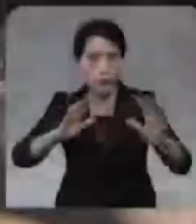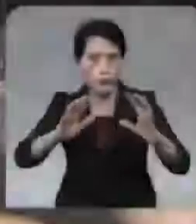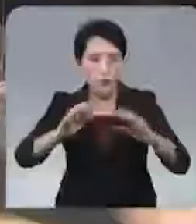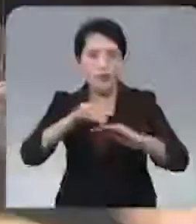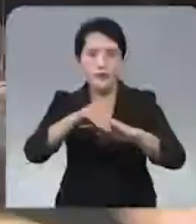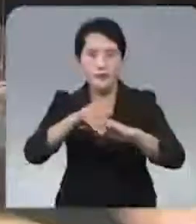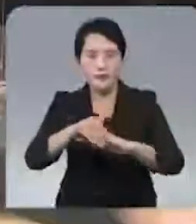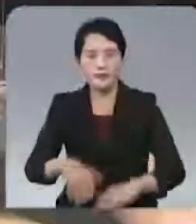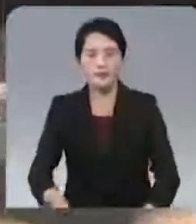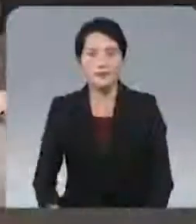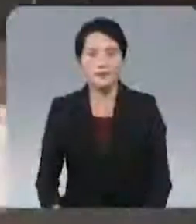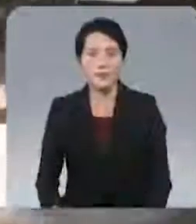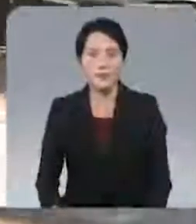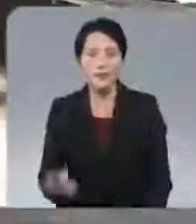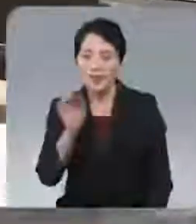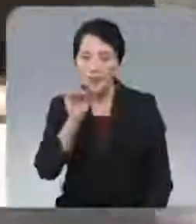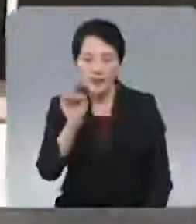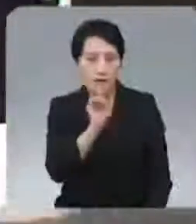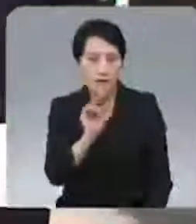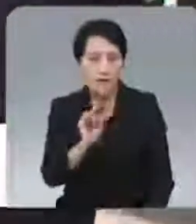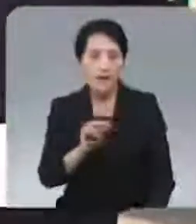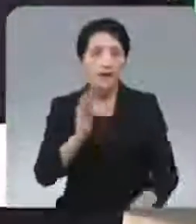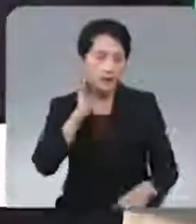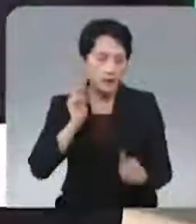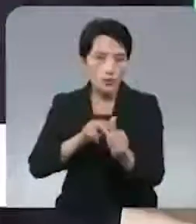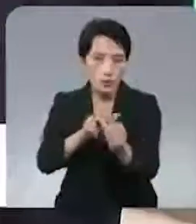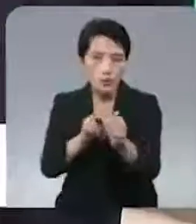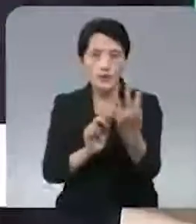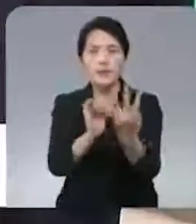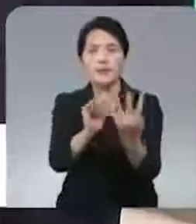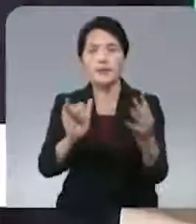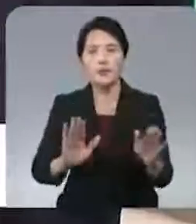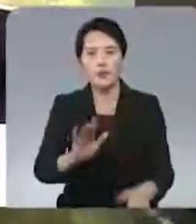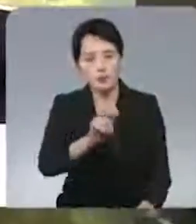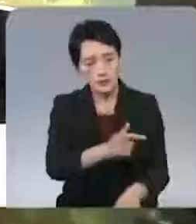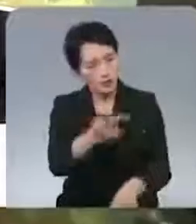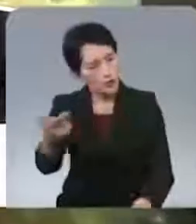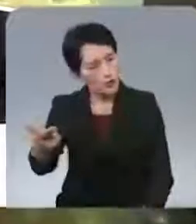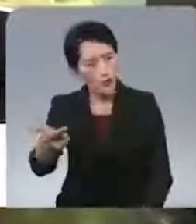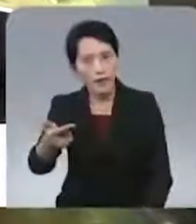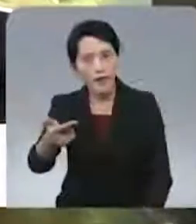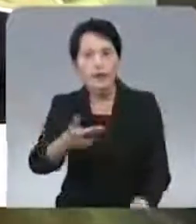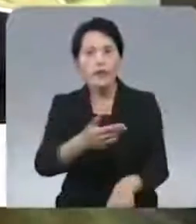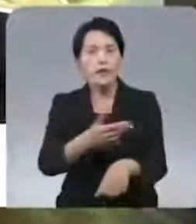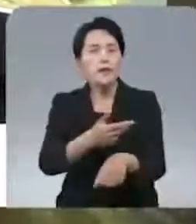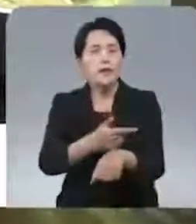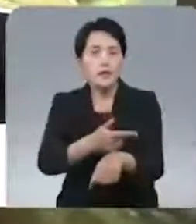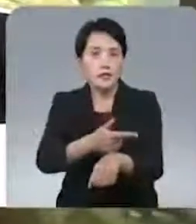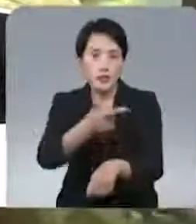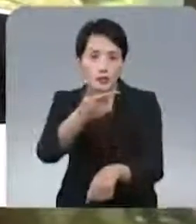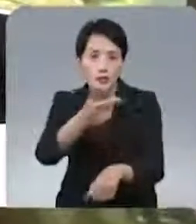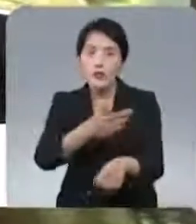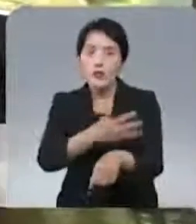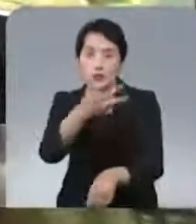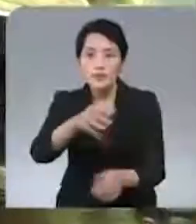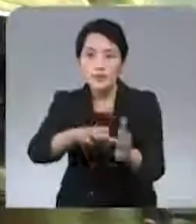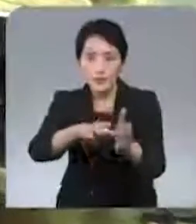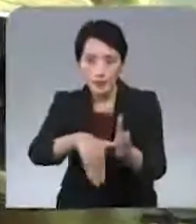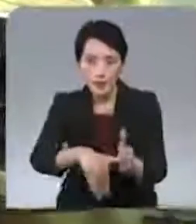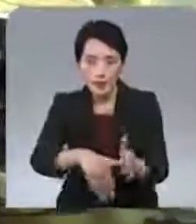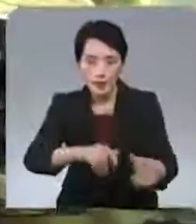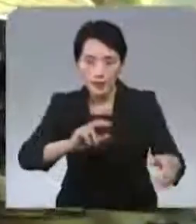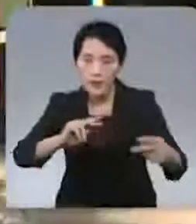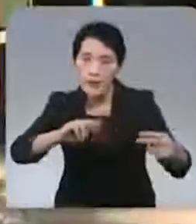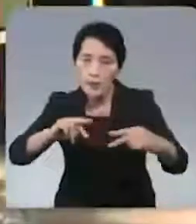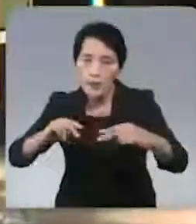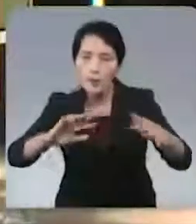韩国共同民主党总统候选人李在明、国民力量党候选人尹锡悦、正义党候选人沈相丁、国民之党